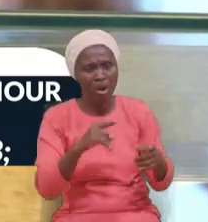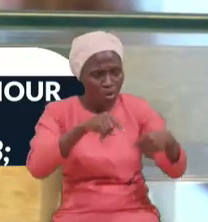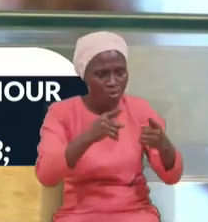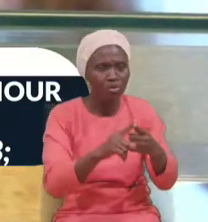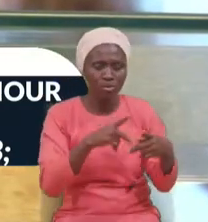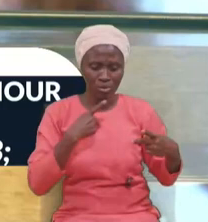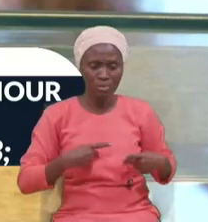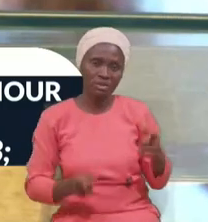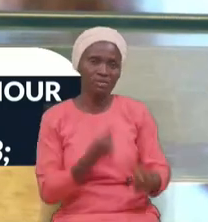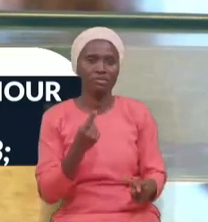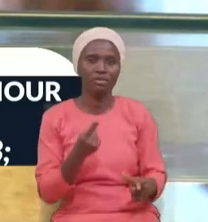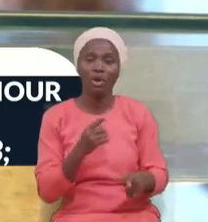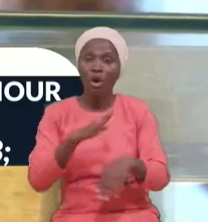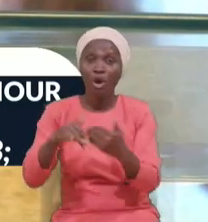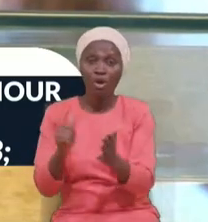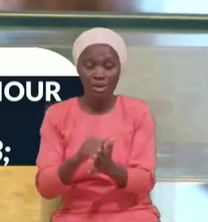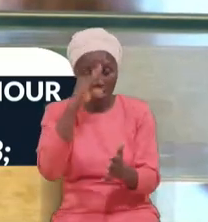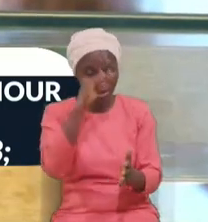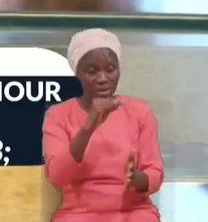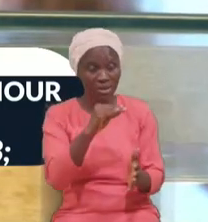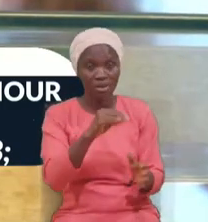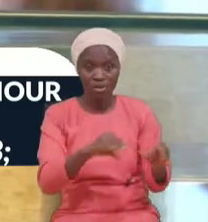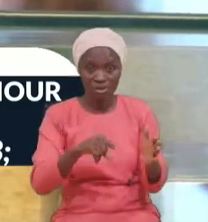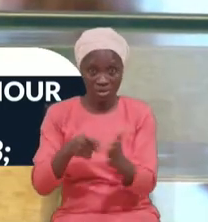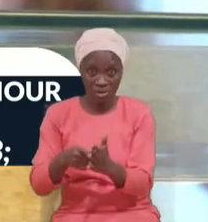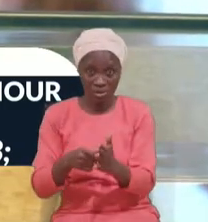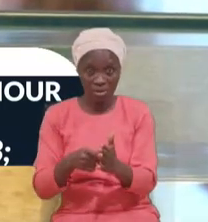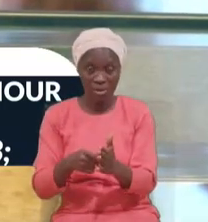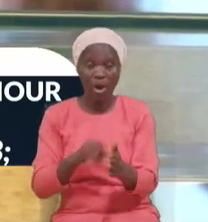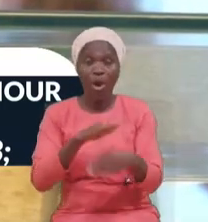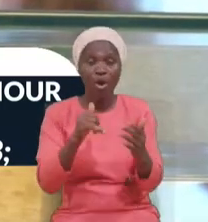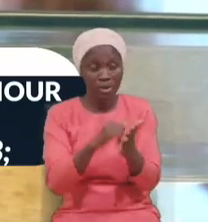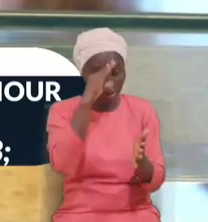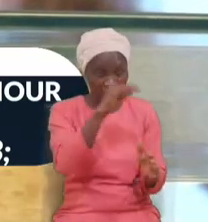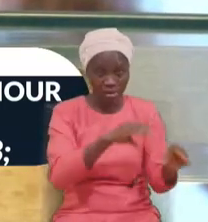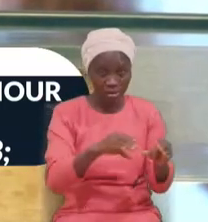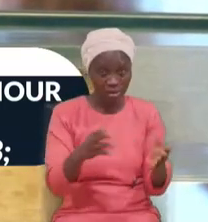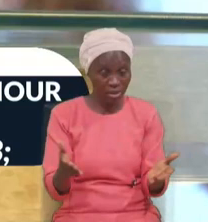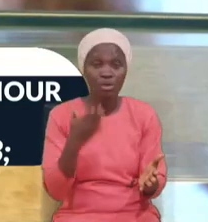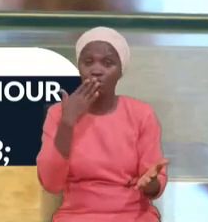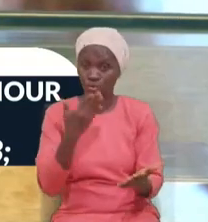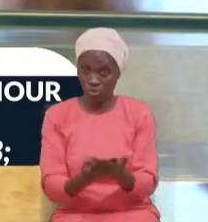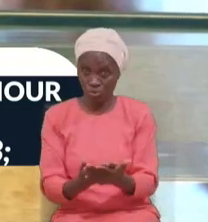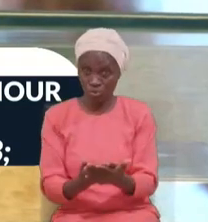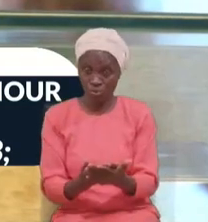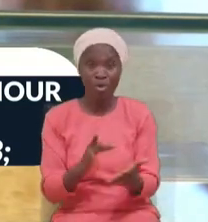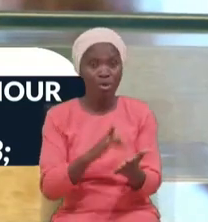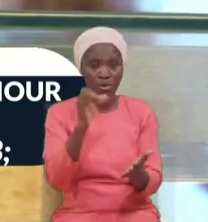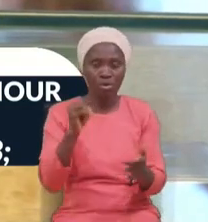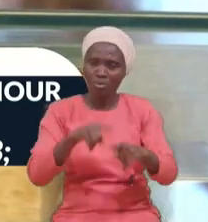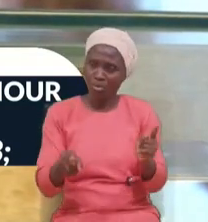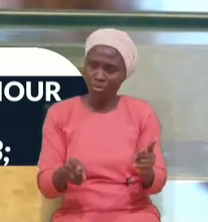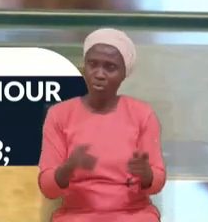au sacrificateur. Ce qu'il a fait ici est enviable. Ce qu'il a fait, c'est glorieux. Mais vous